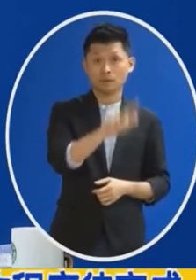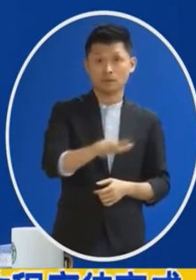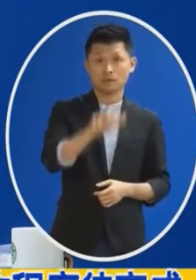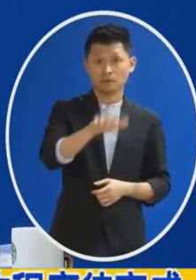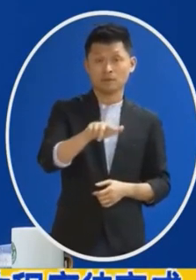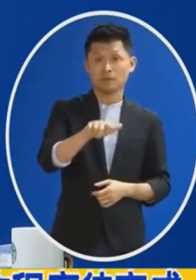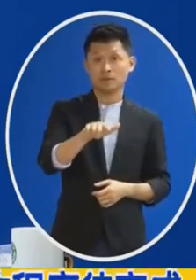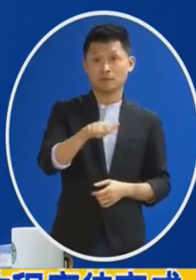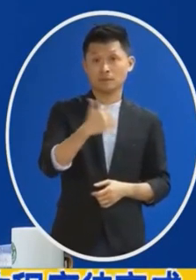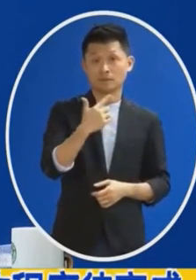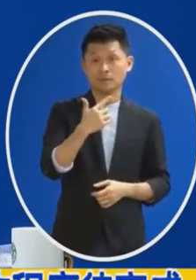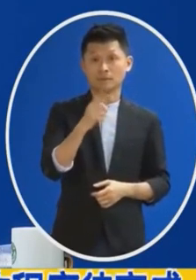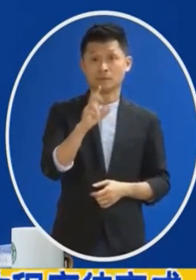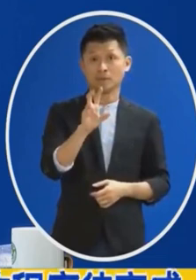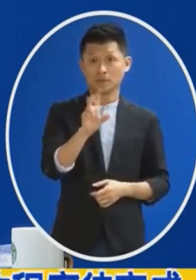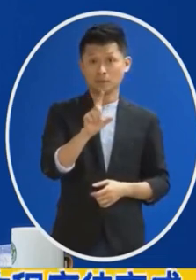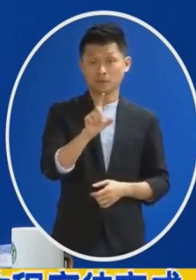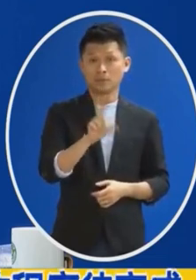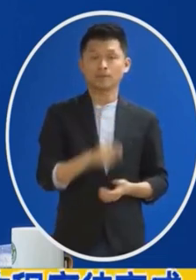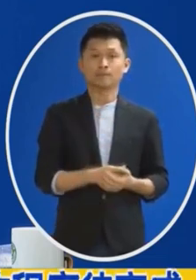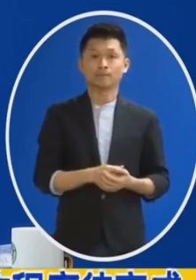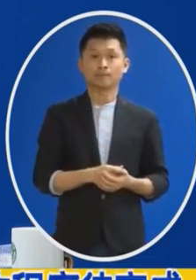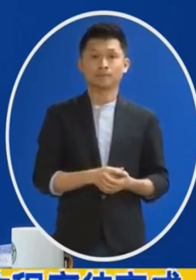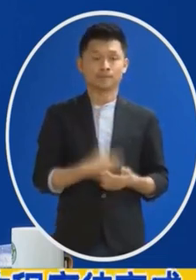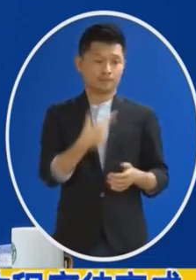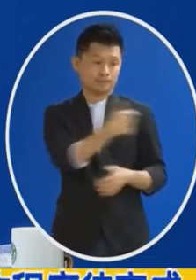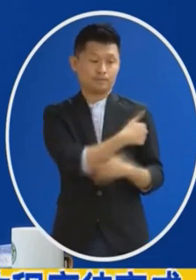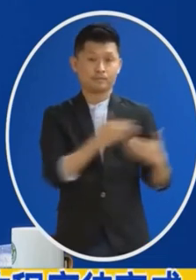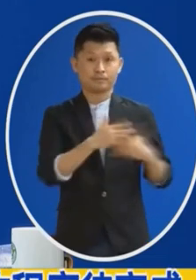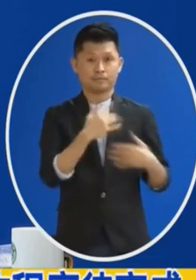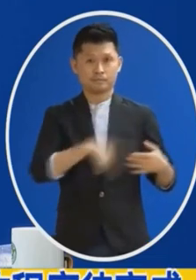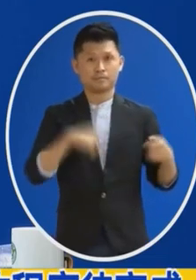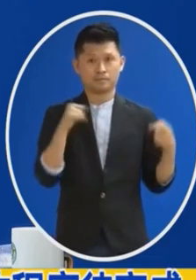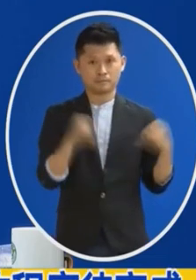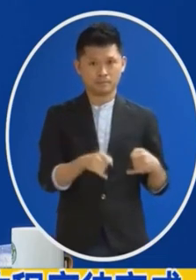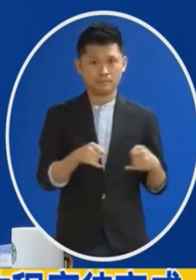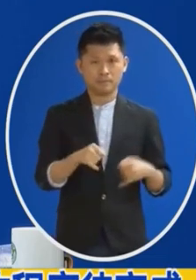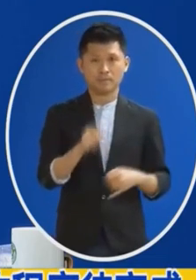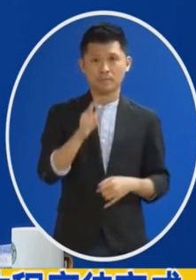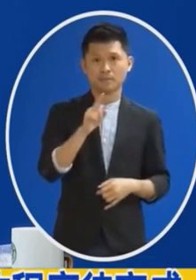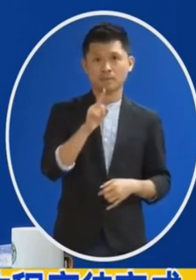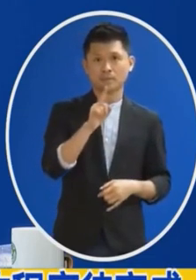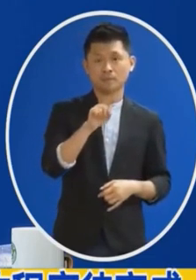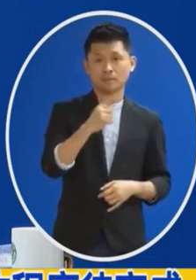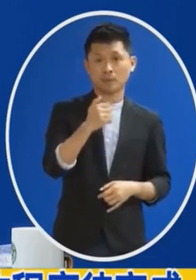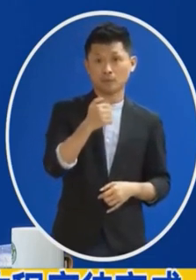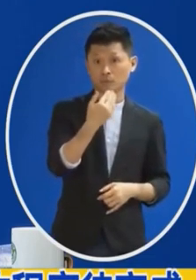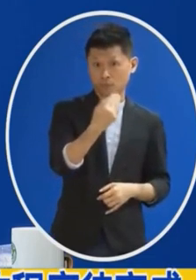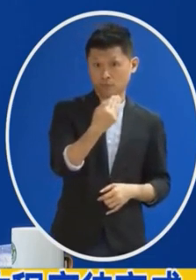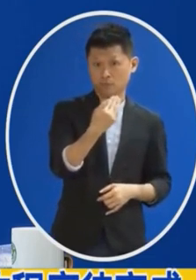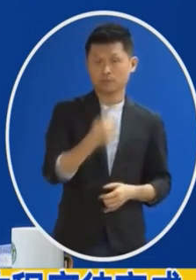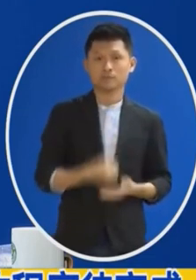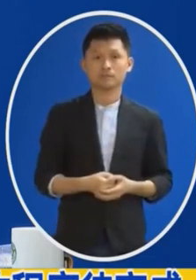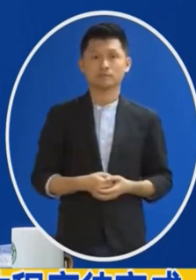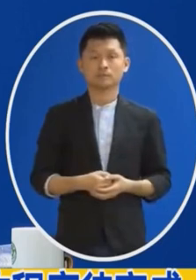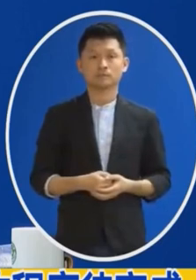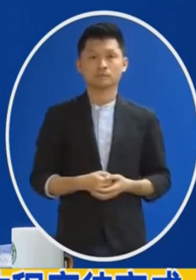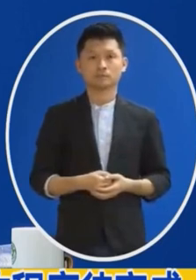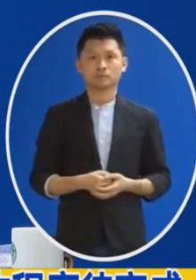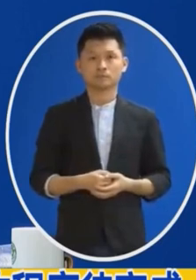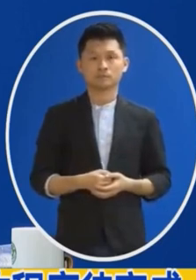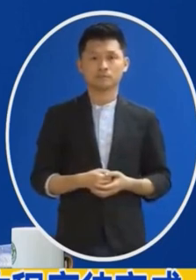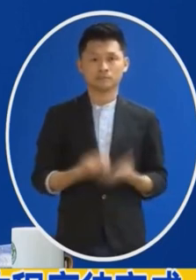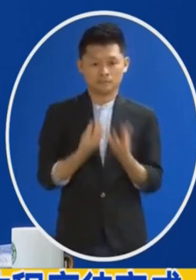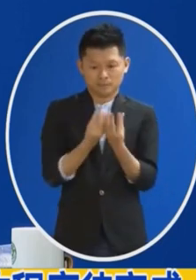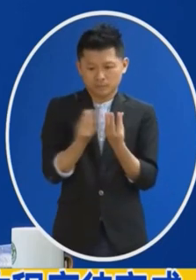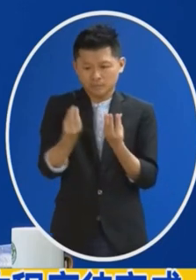76万7160剂，那发生的这个疫苗接种后不良事件1059件，其中属于严重